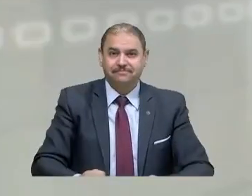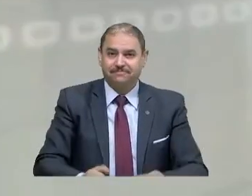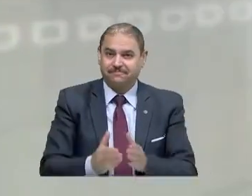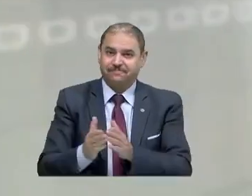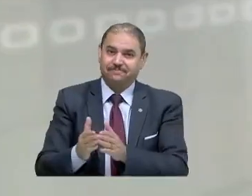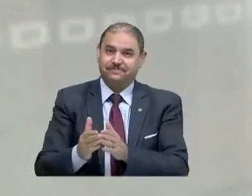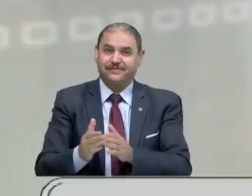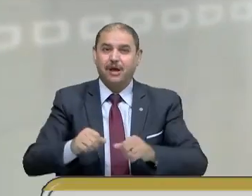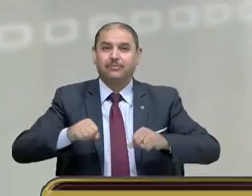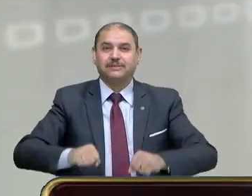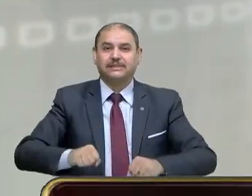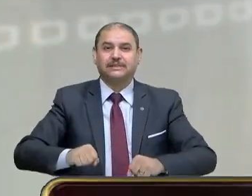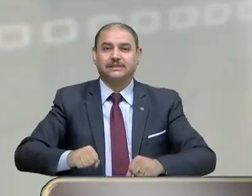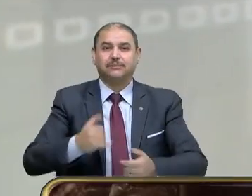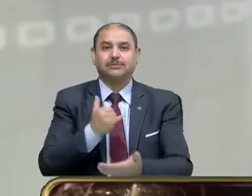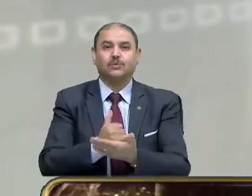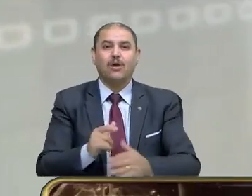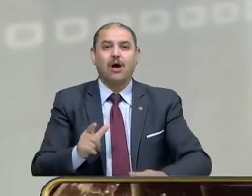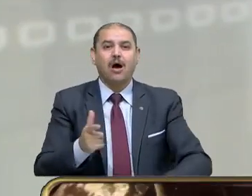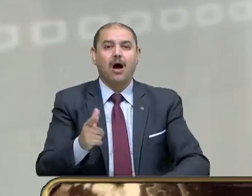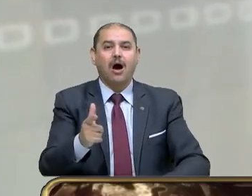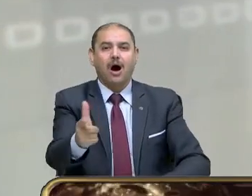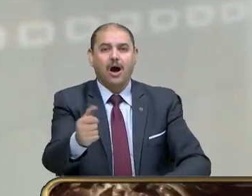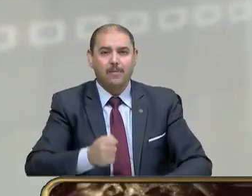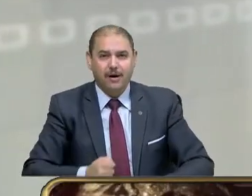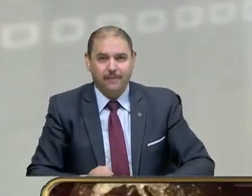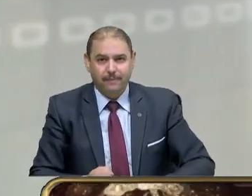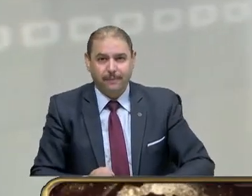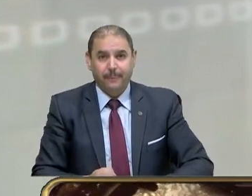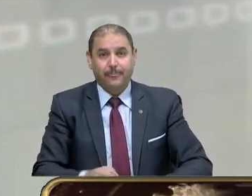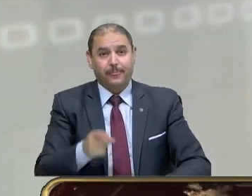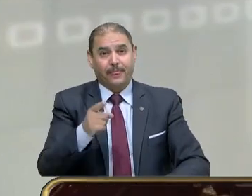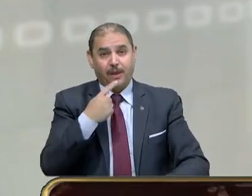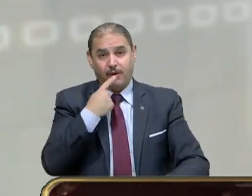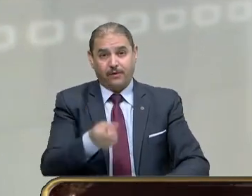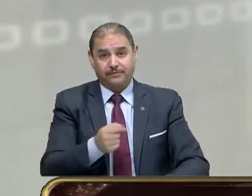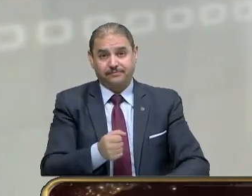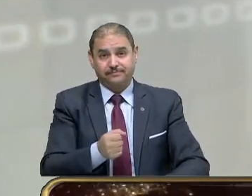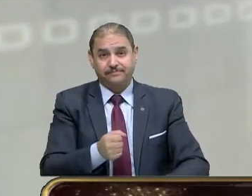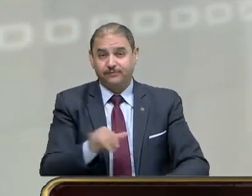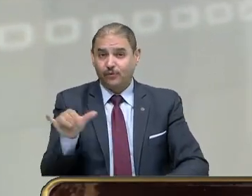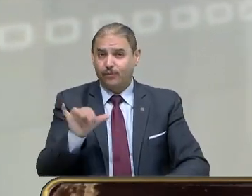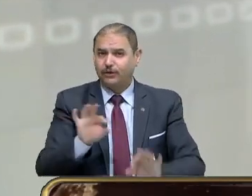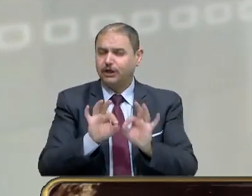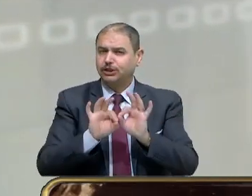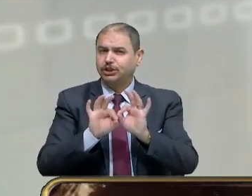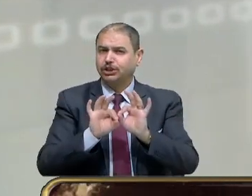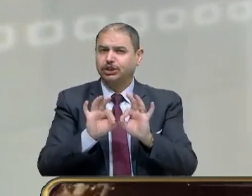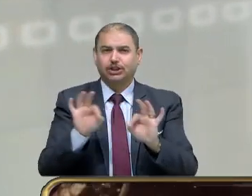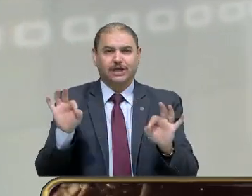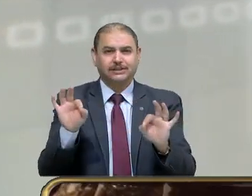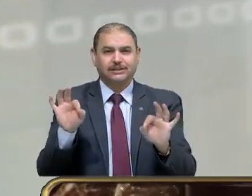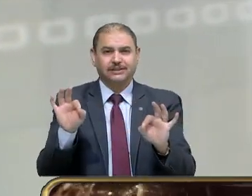اكد رئيس مجلس مفوضي سلطه منطقه العقبه الاقتصاديه الخاصه نايف حميدي الفايز على جاهزيه كافه